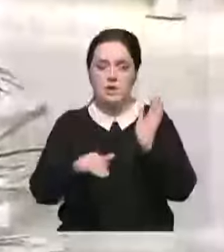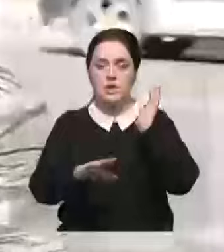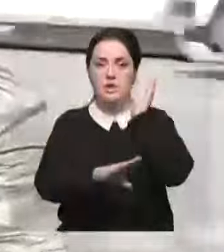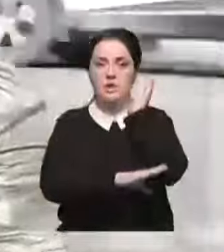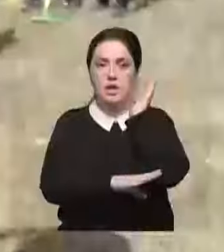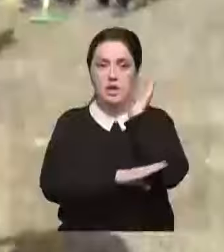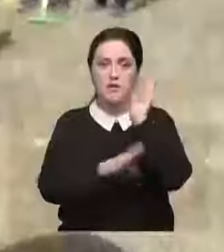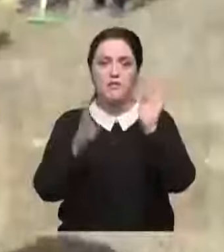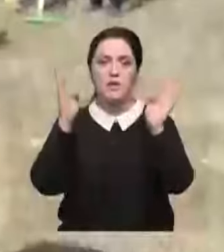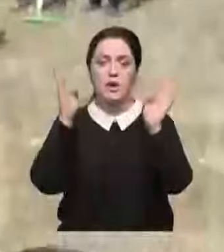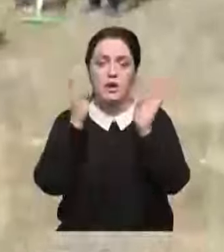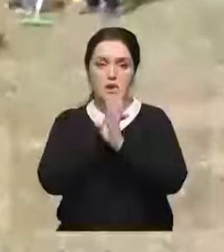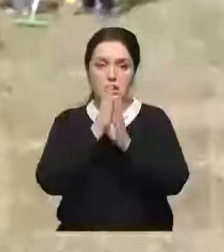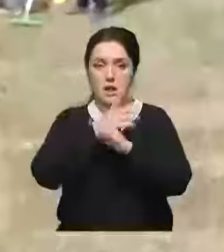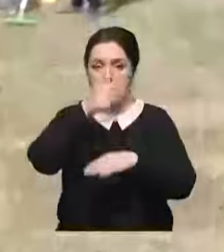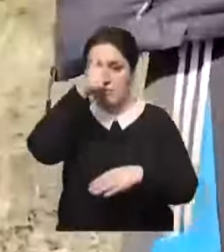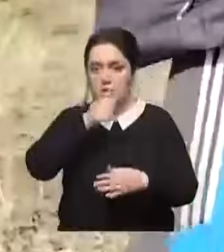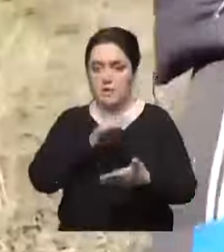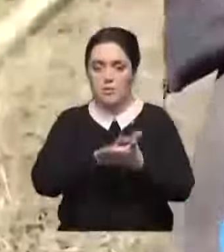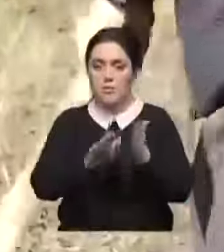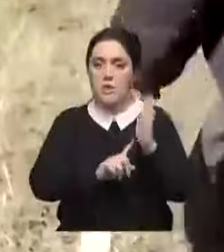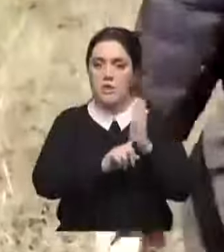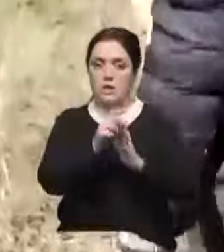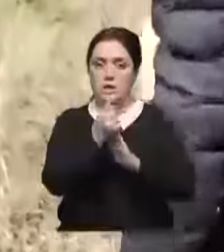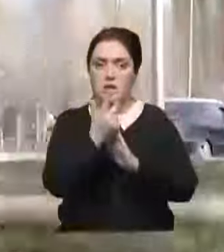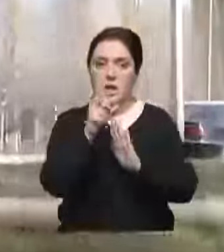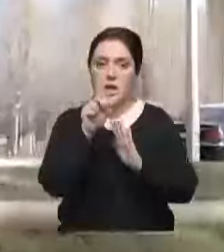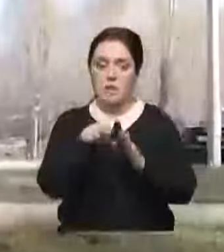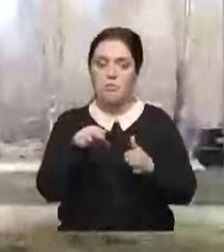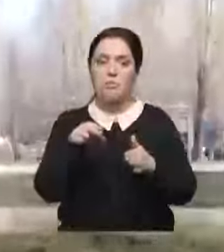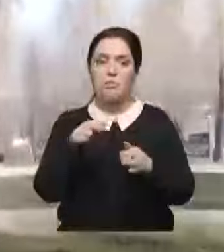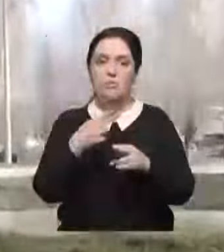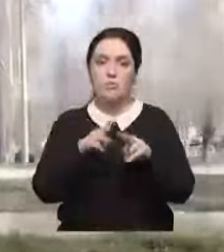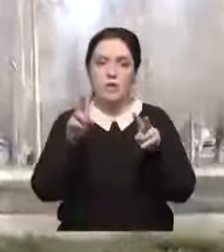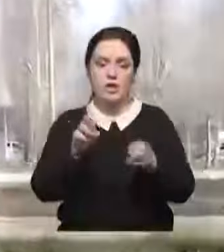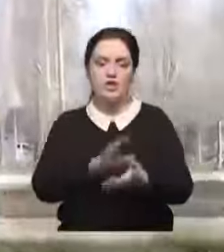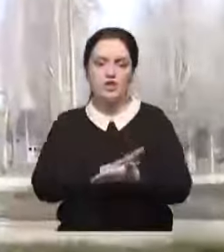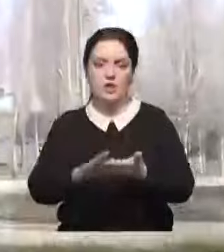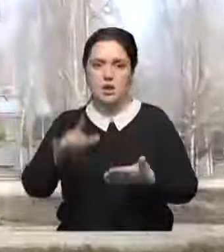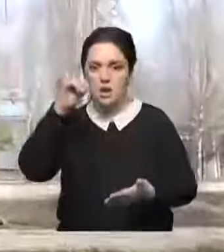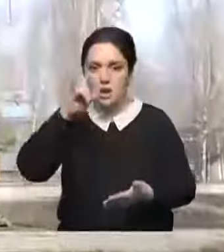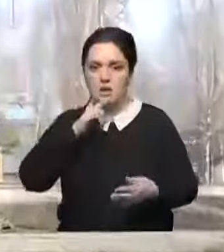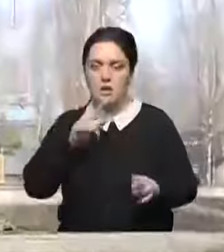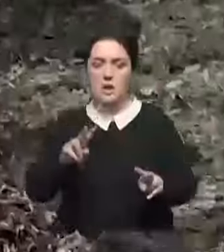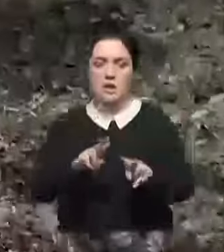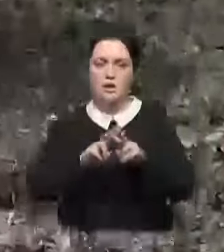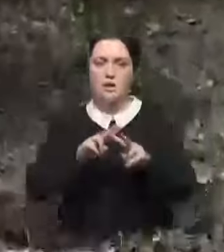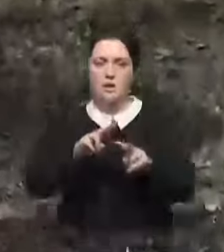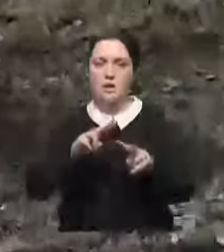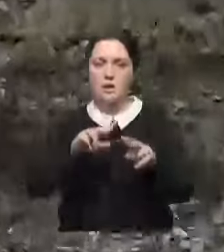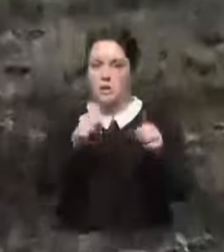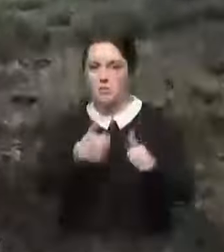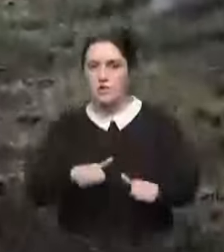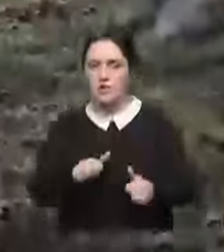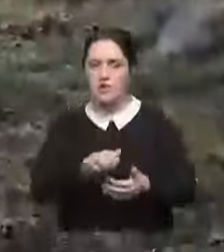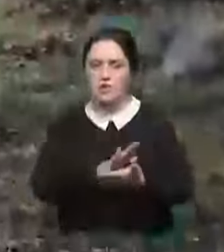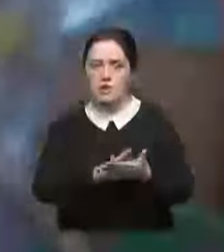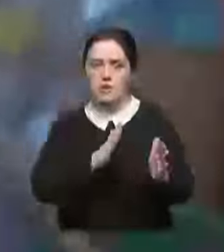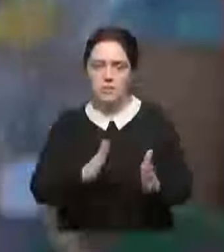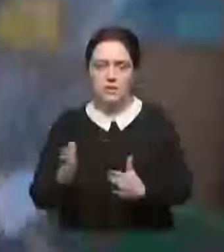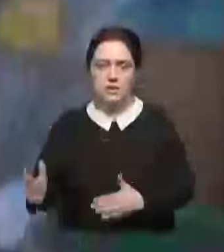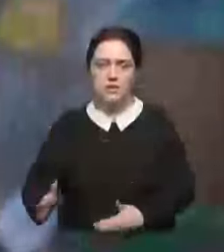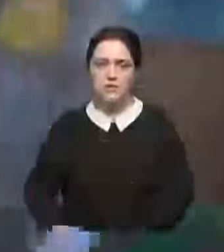Напомню, экологический месячник стартует 13 апреля и пройдет под девизом «Таза Казахстан. Астана. Образец чистоты и порядка». Айсулу